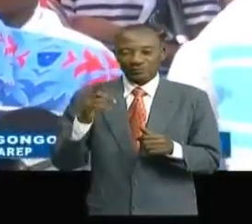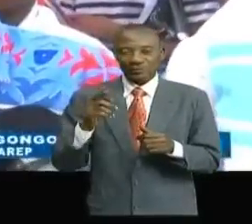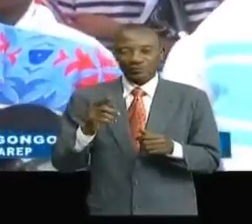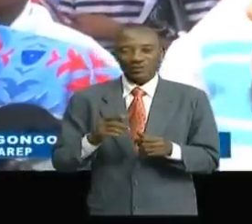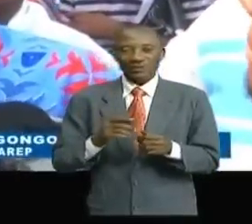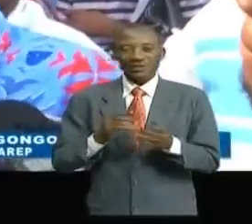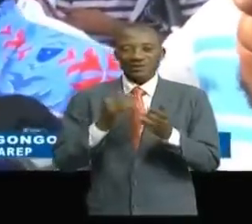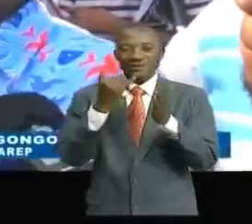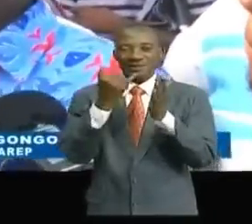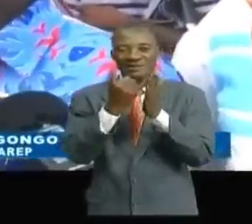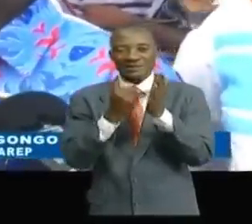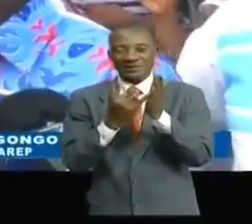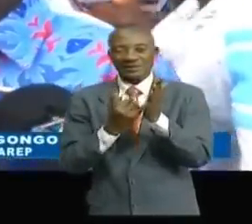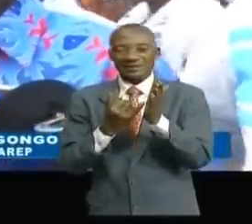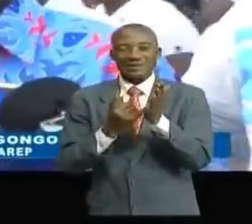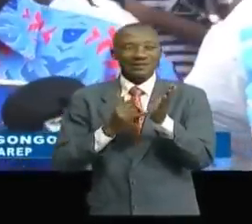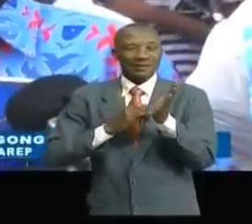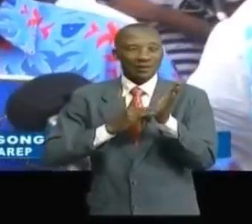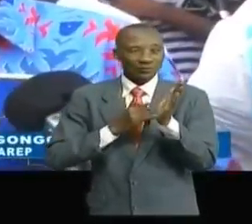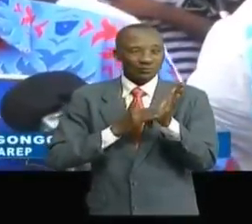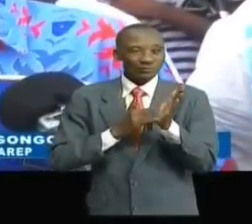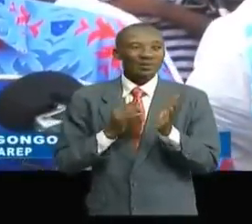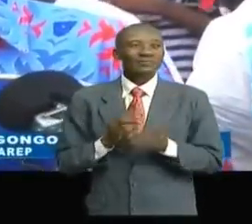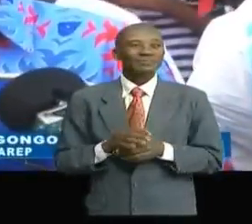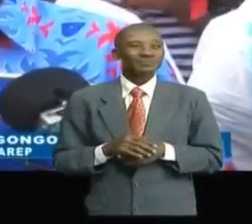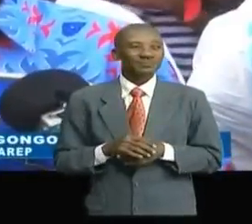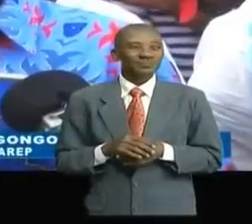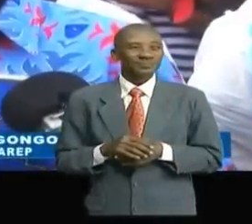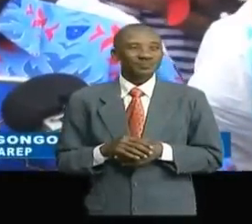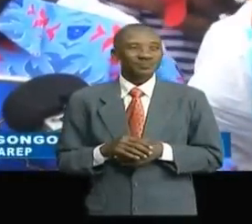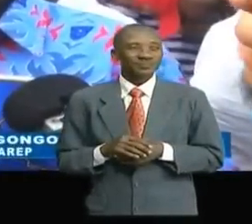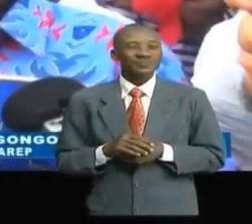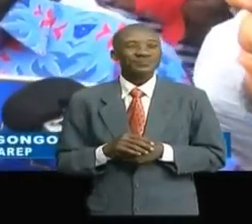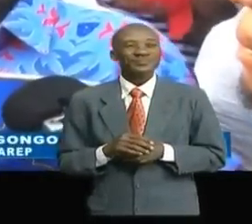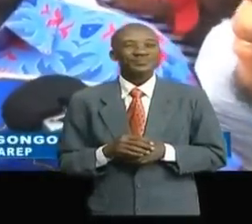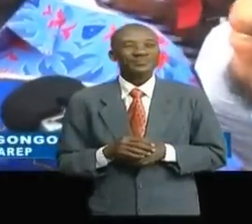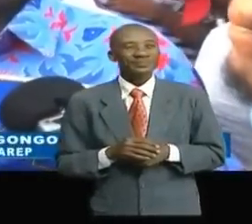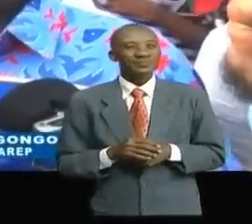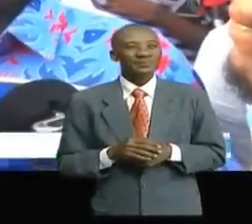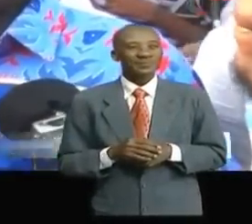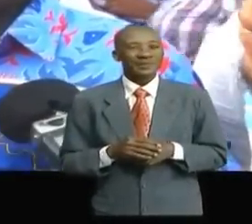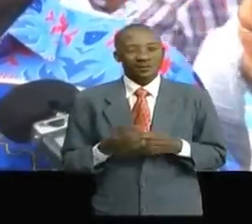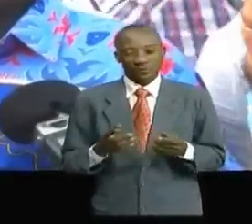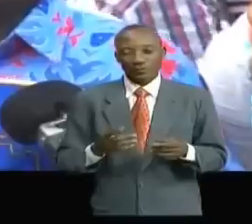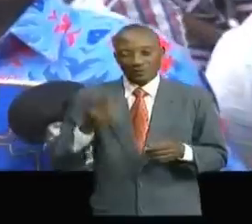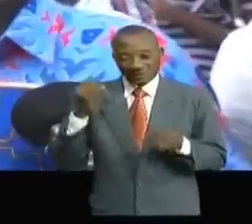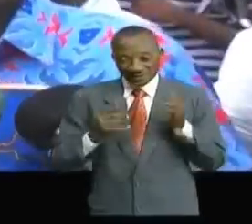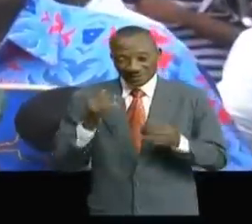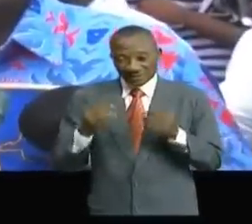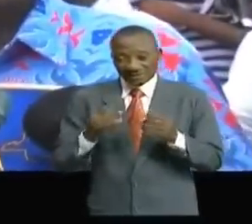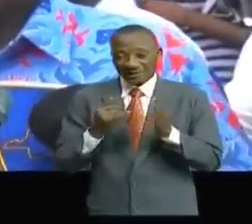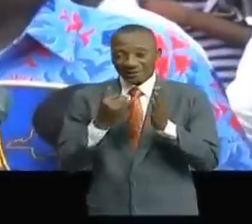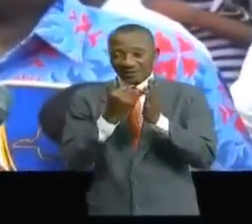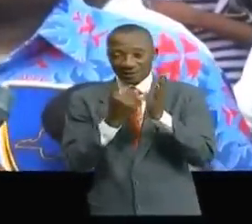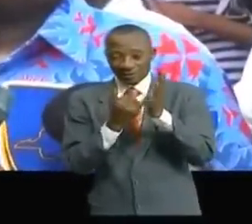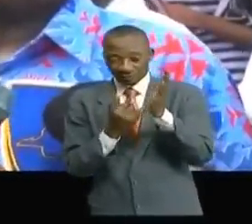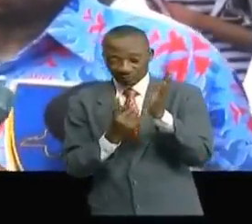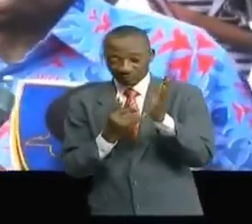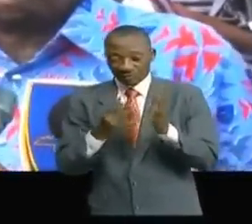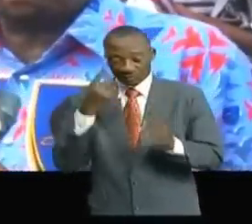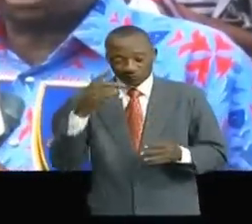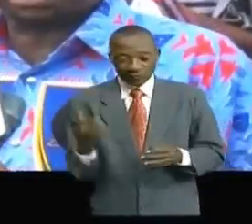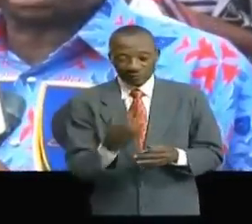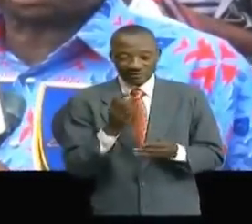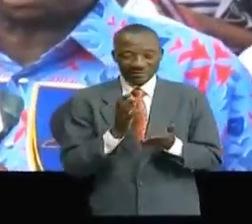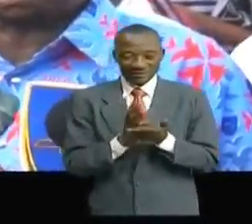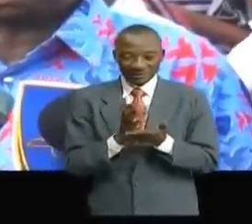enrôlement a deux volets de choses. Si on s'enrôle aujourd'hui, c'est pour avoir sa carte d'électeur, d'un. Mais